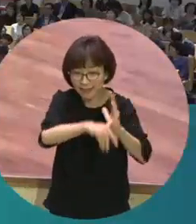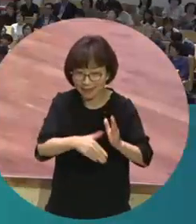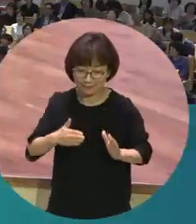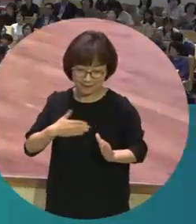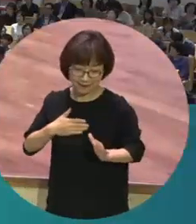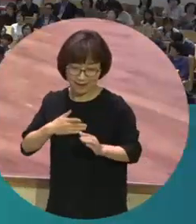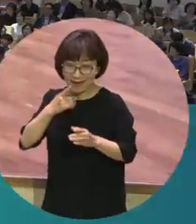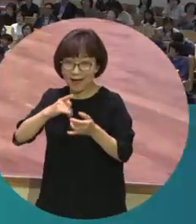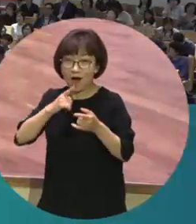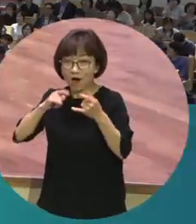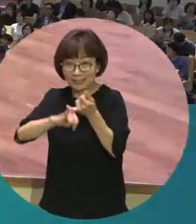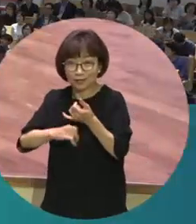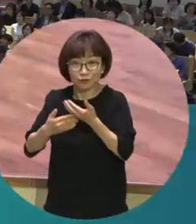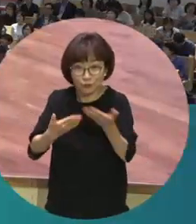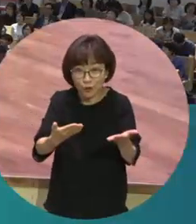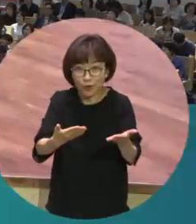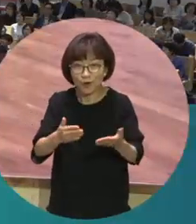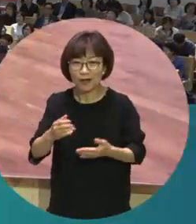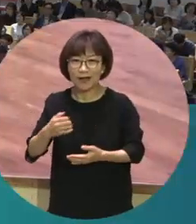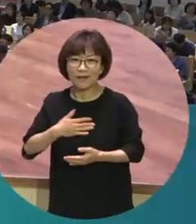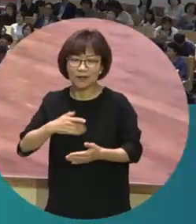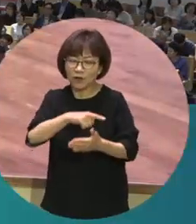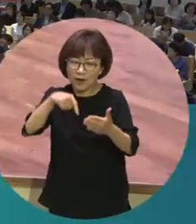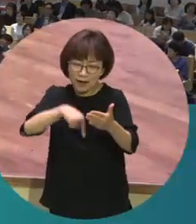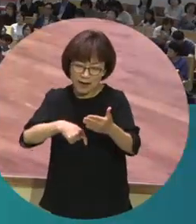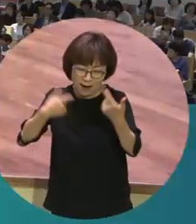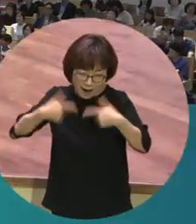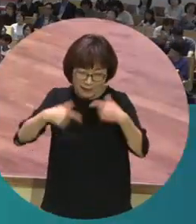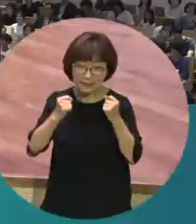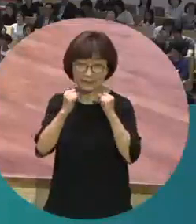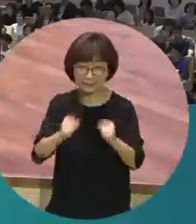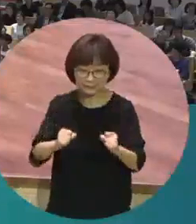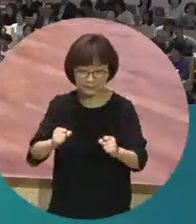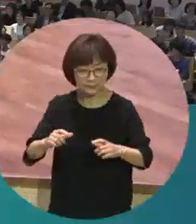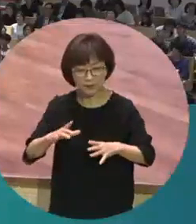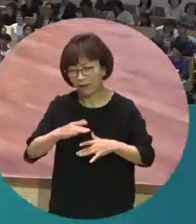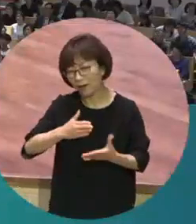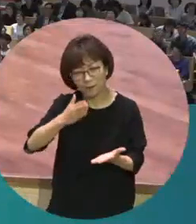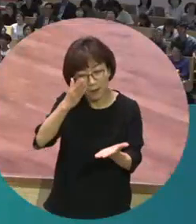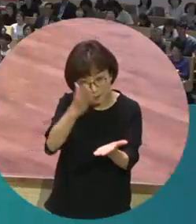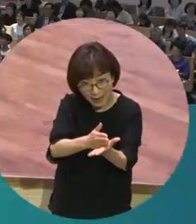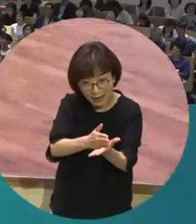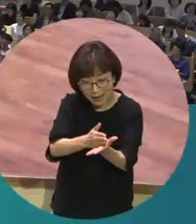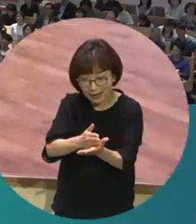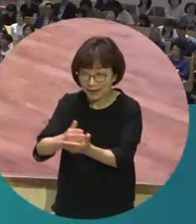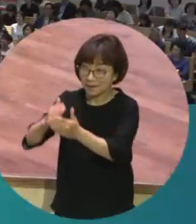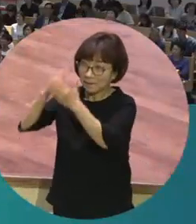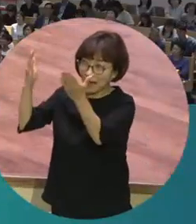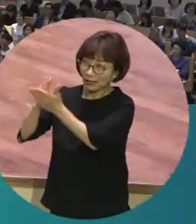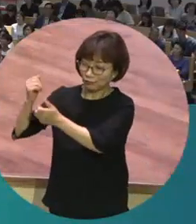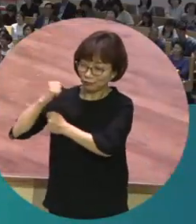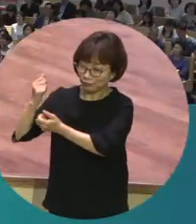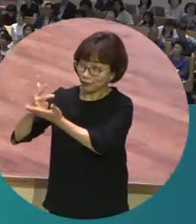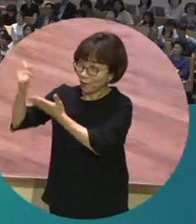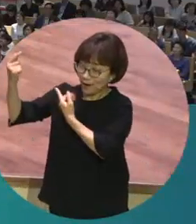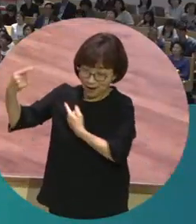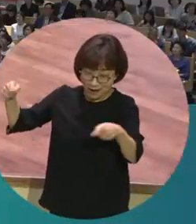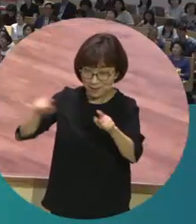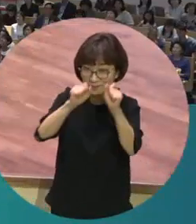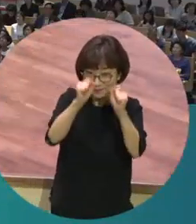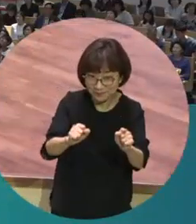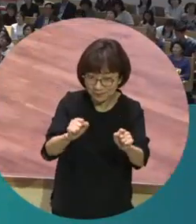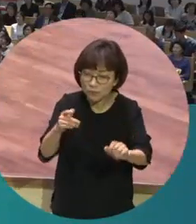영이 계속하여 너희 가운데 머물러 있나니 너희는 두려워하지 말지어다. 만군의 여호와가 이같이 말하노라. 조금 있으면